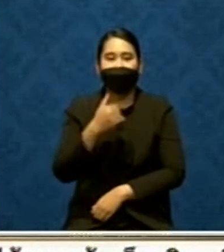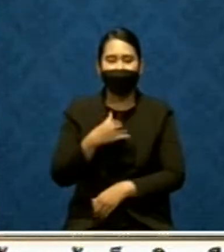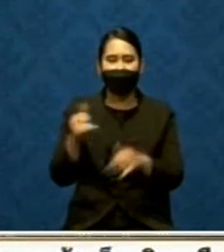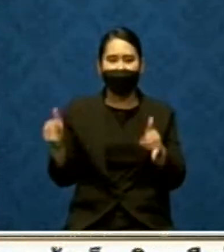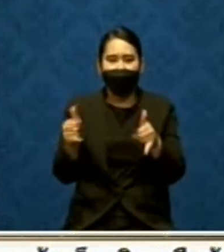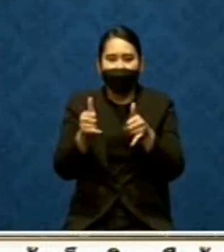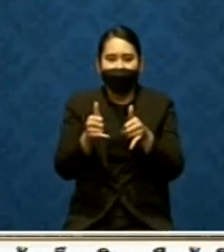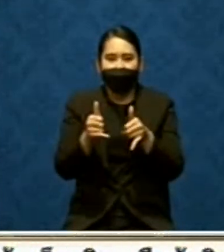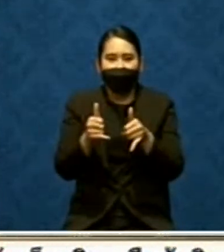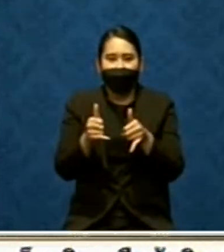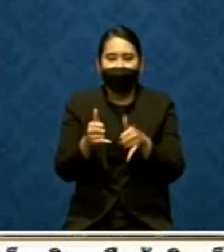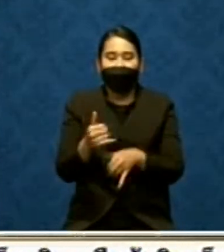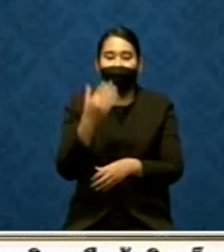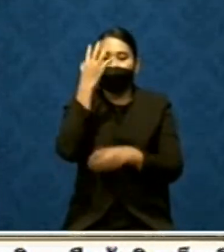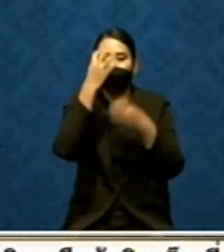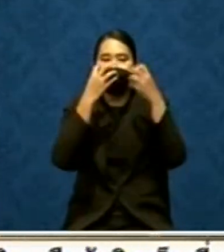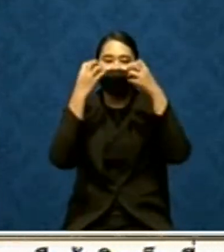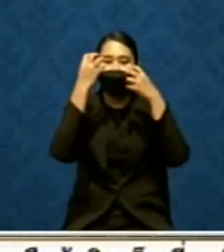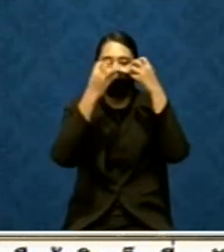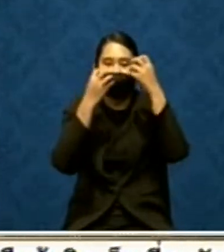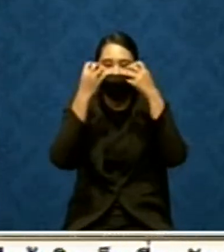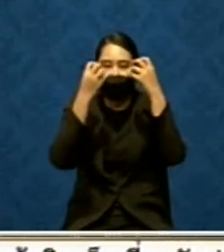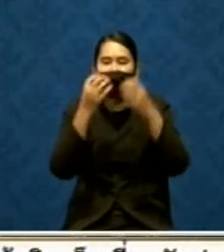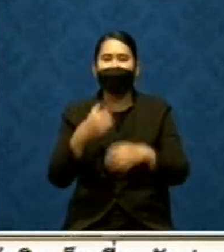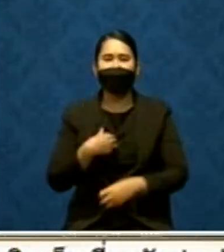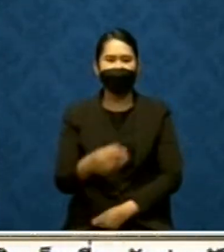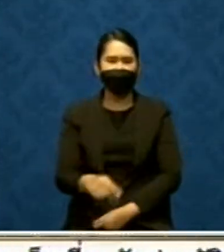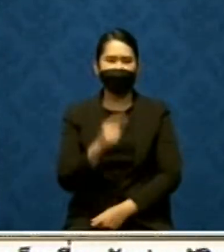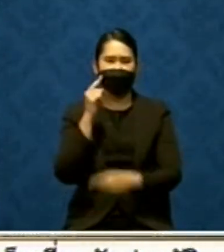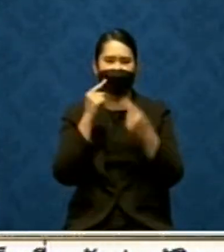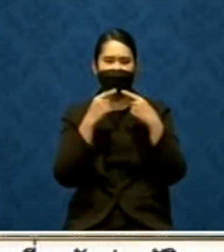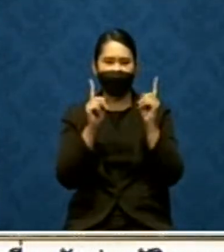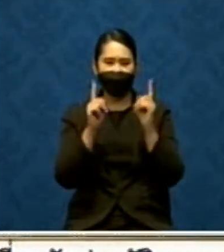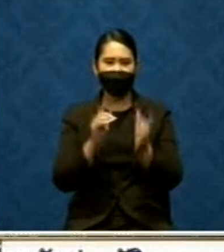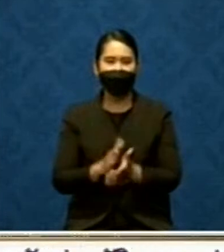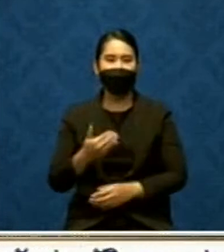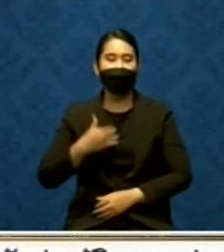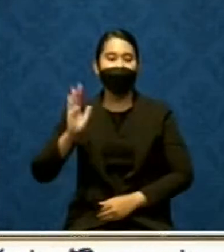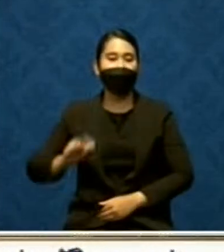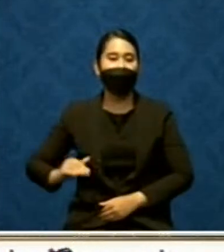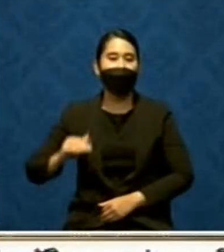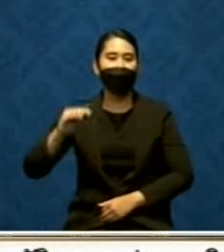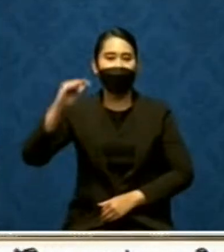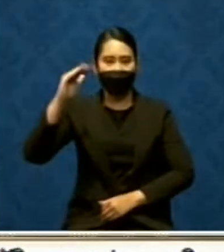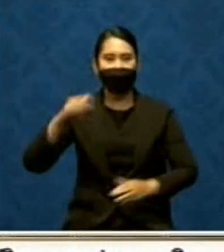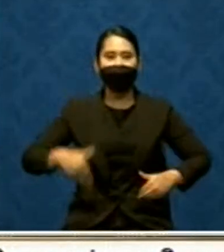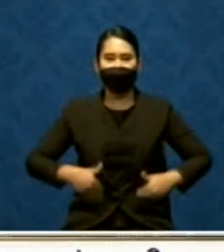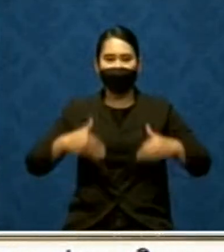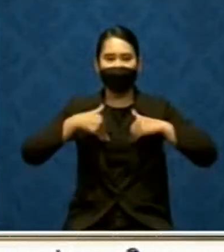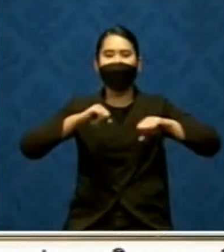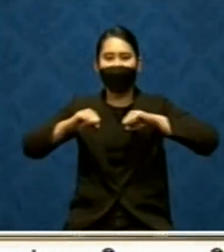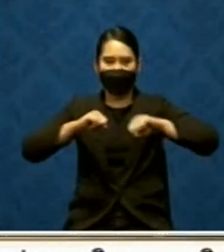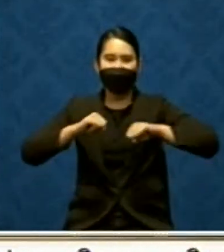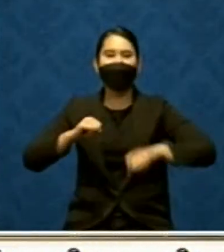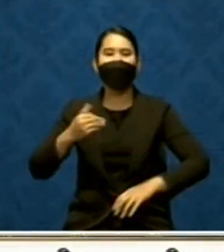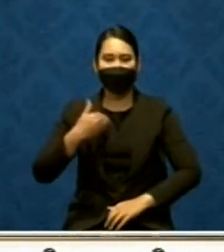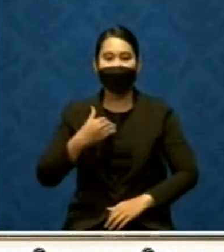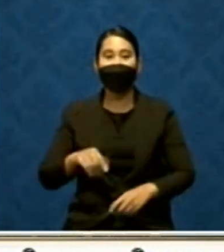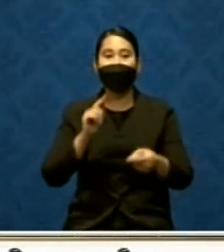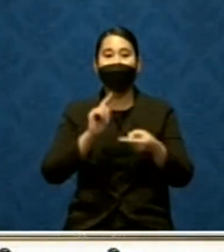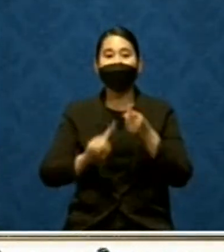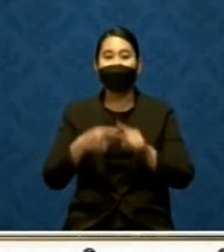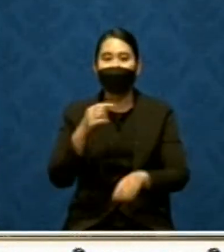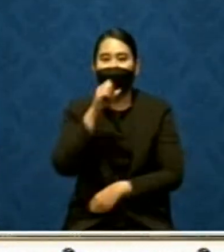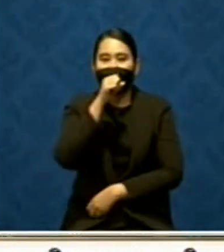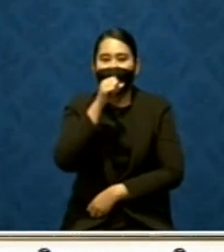ท่านประธานครับมันเป็นพืชแปลกๆผมโตมากับชีวิตของวัยหนุ่มเนี่ยนะเวลาเพื่อนดูดกัญชาเขาบอก